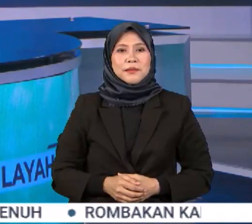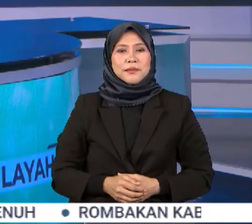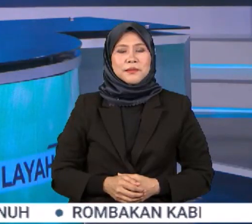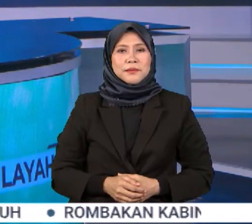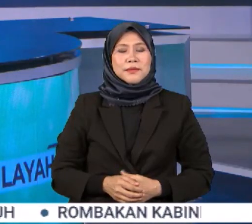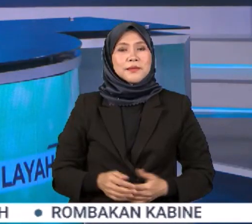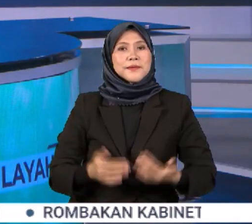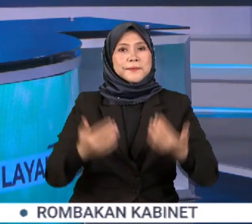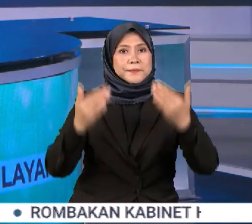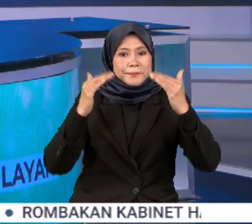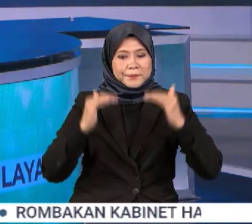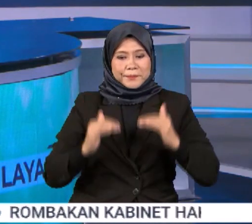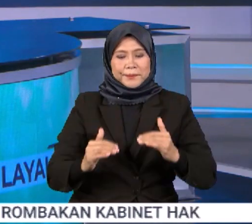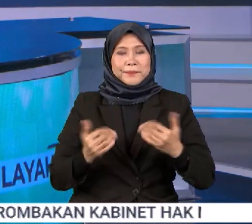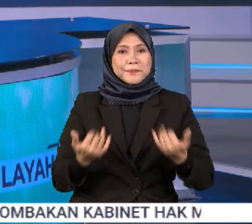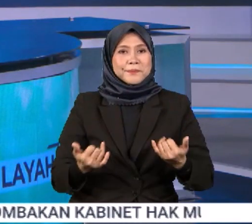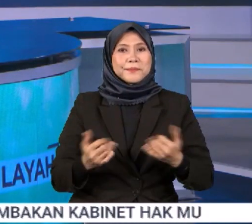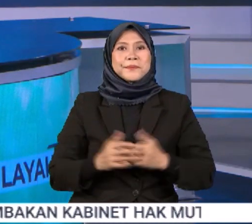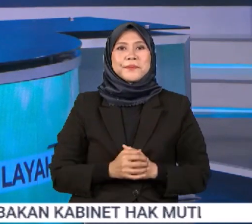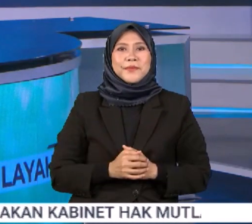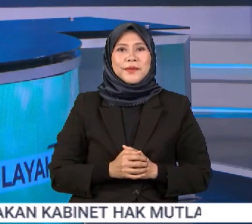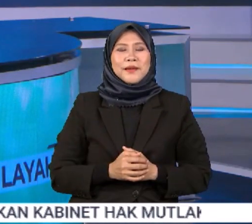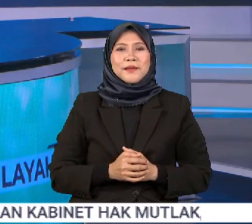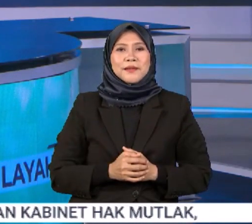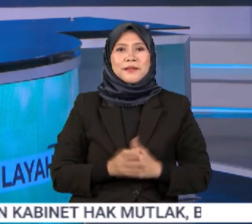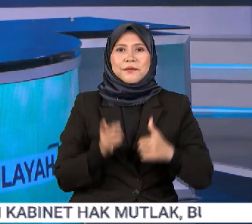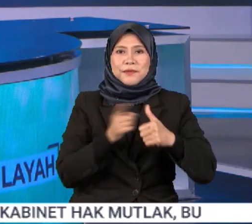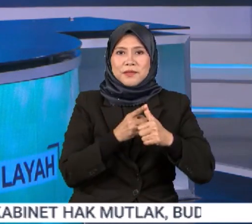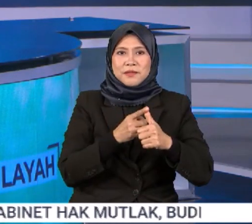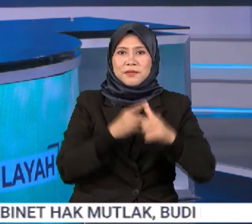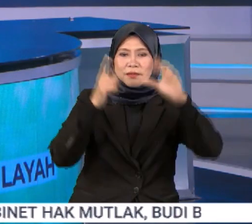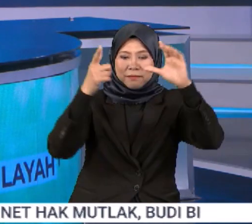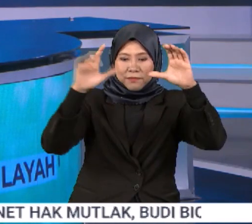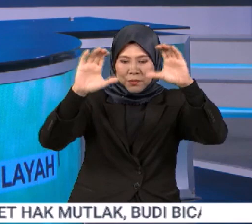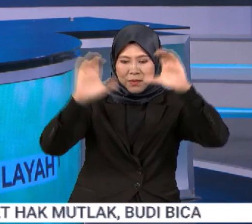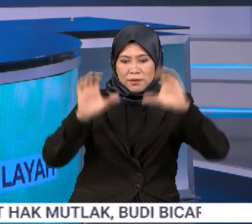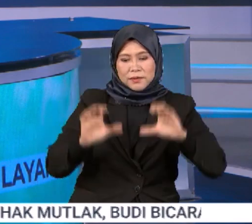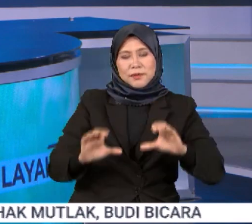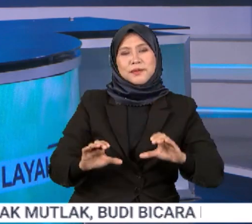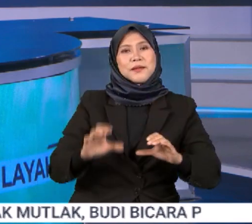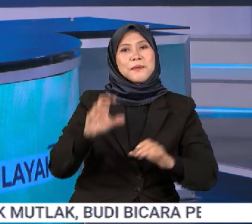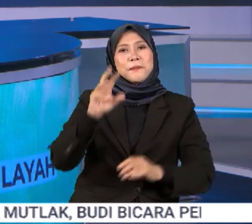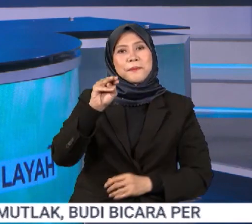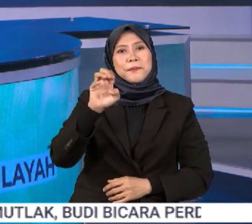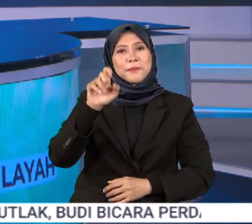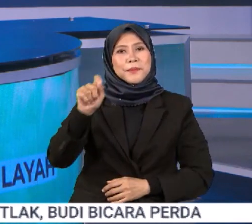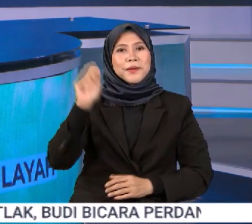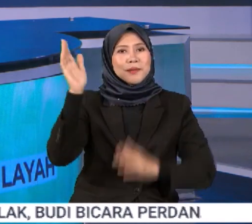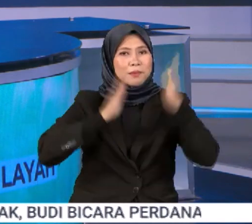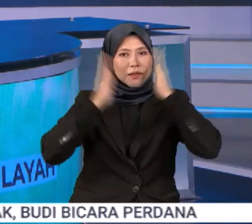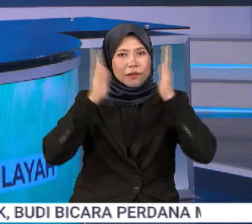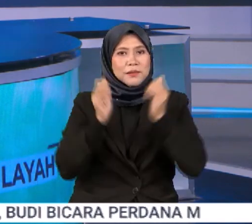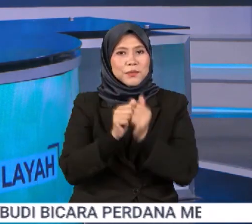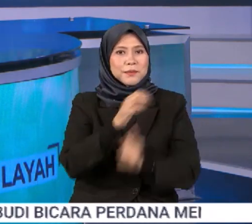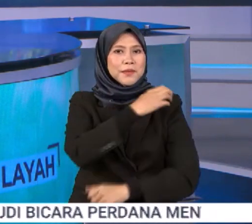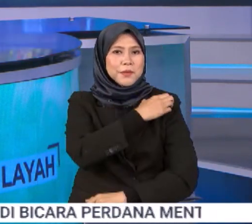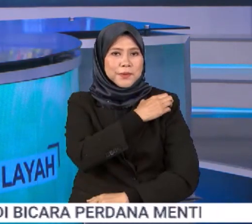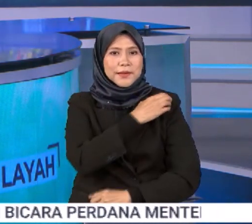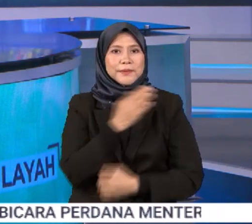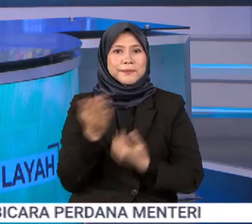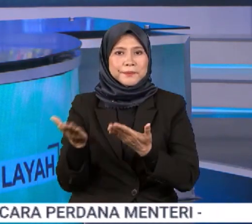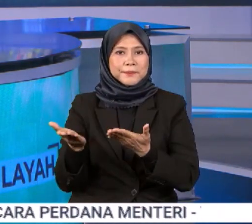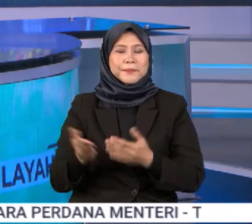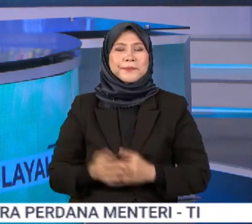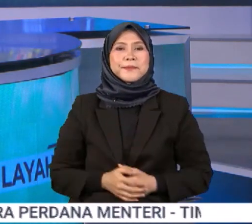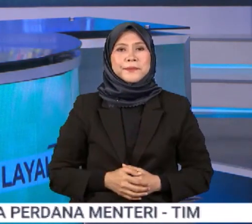Baik, sebelum kita ke perkembangan berita selanjutnya, kita ikuti dahulu laporan cuaca semasa oleh Met Malaysia bersama pegawainya. Silakan.